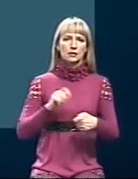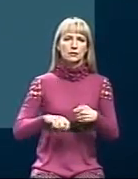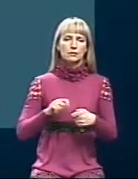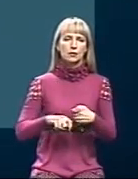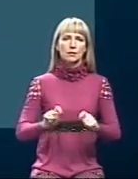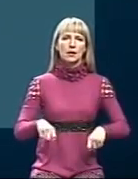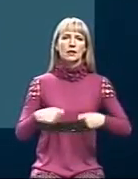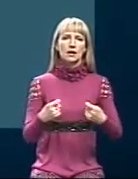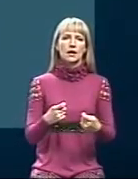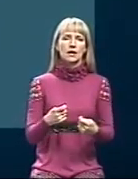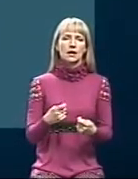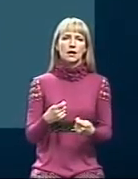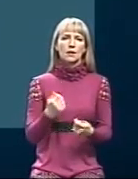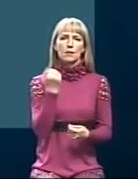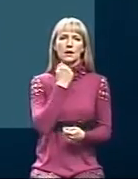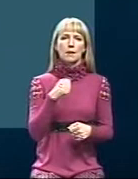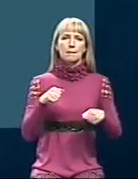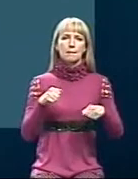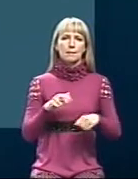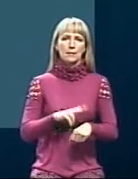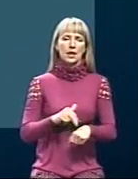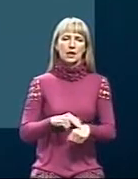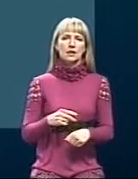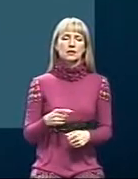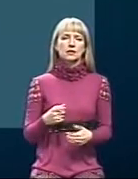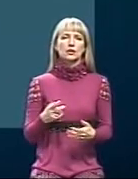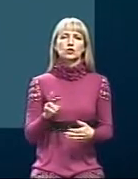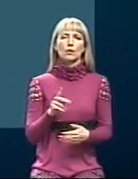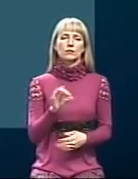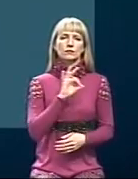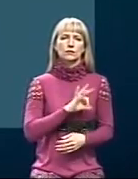передає матеріали до правоохоронних органів для вжиття відповідних заходів та